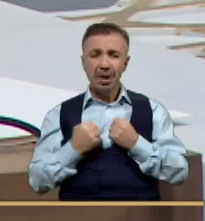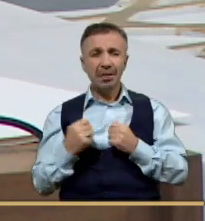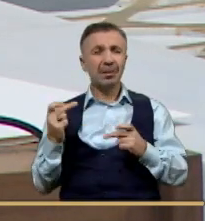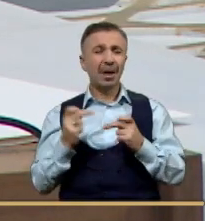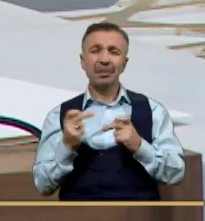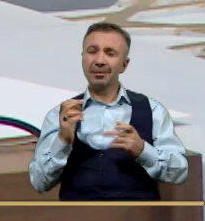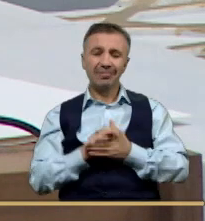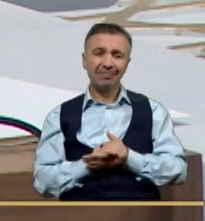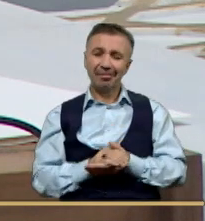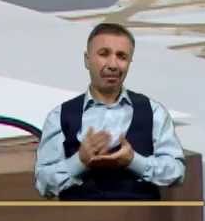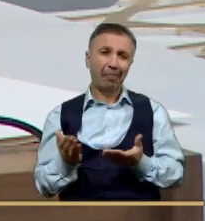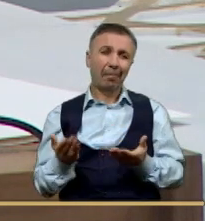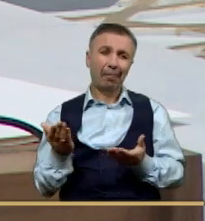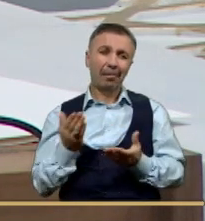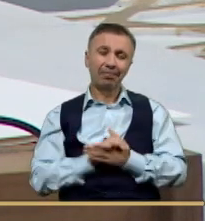şiddet.